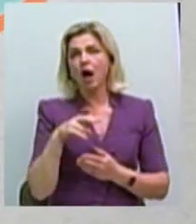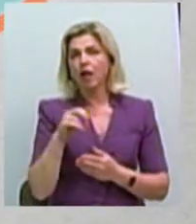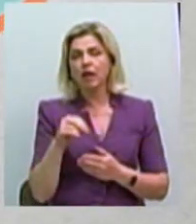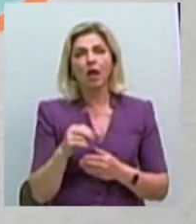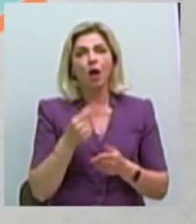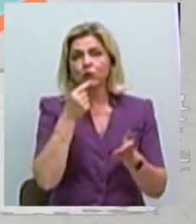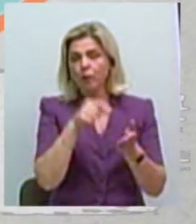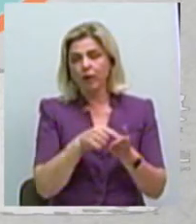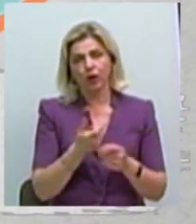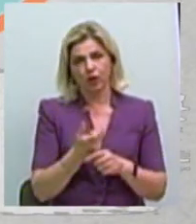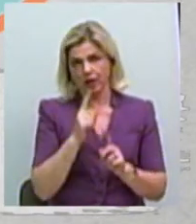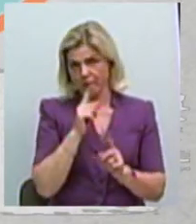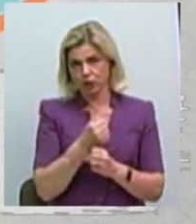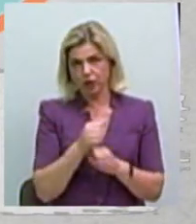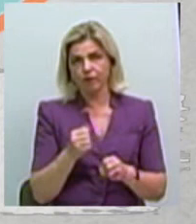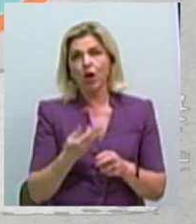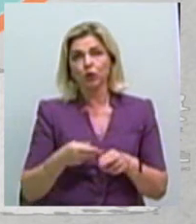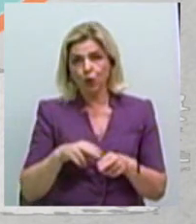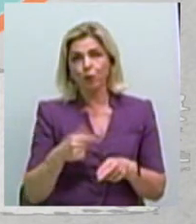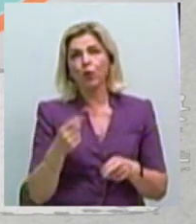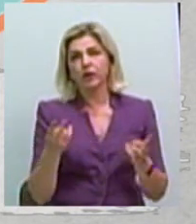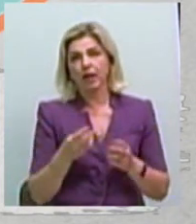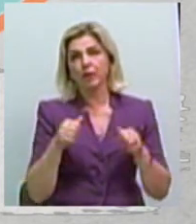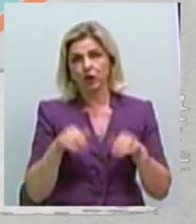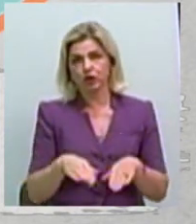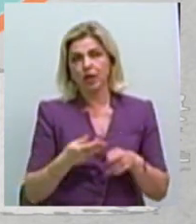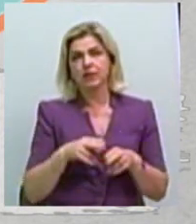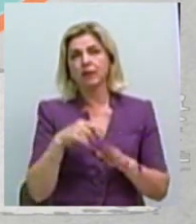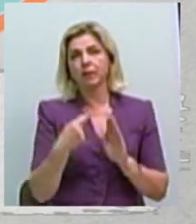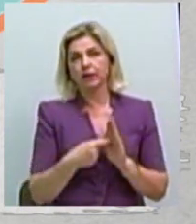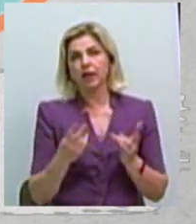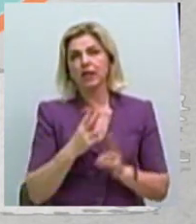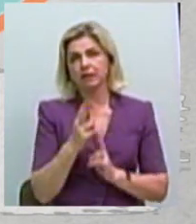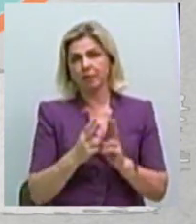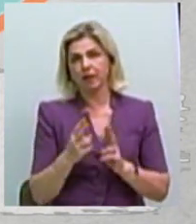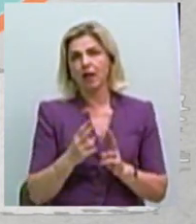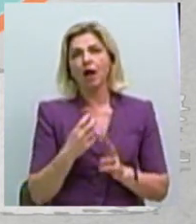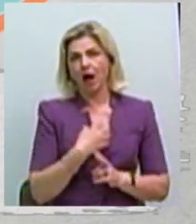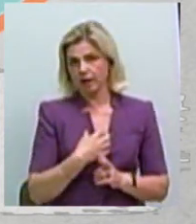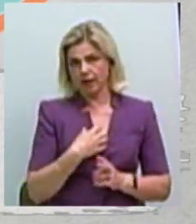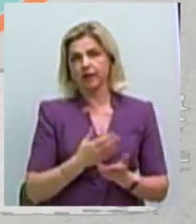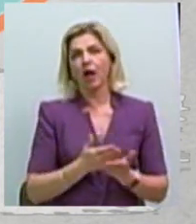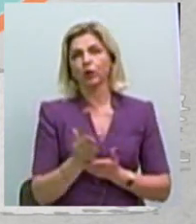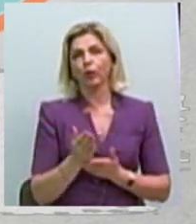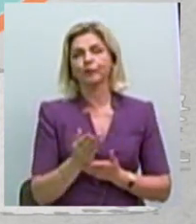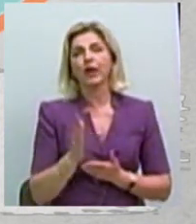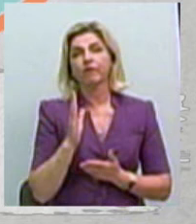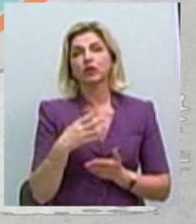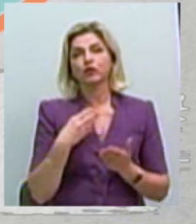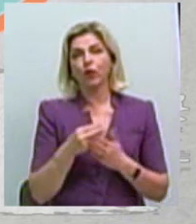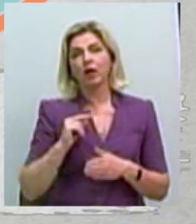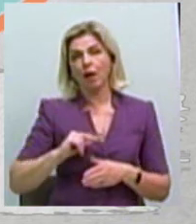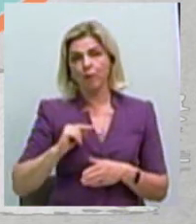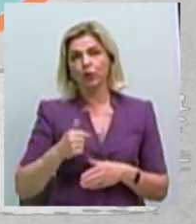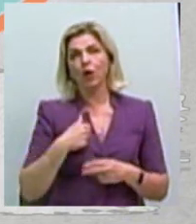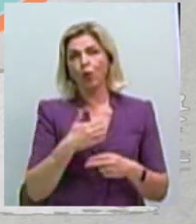цього неможливо. І тому я вирішив, що потрібно це питання змінювати кардинально. В своїй роботі я хочу наголосити на